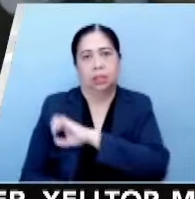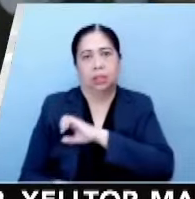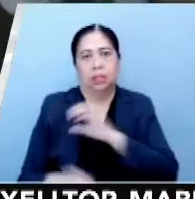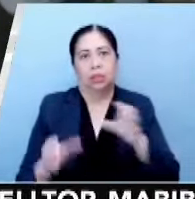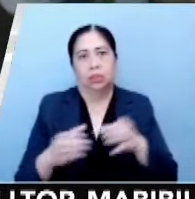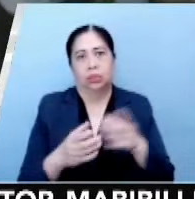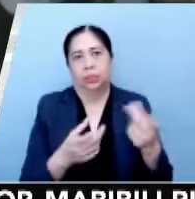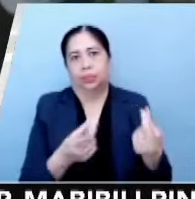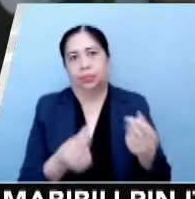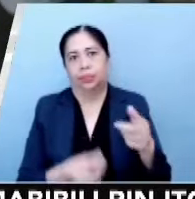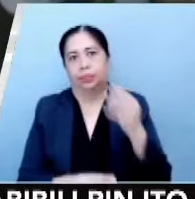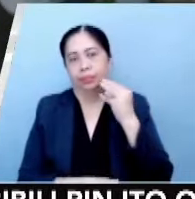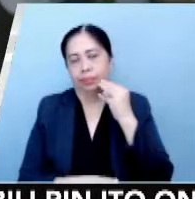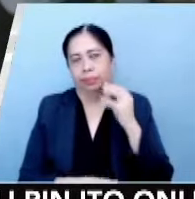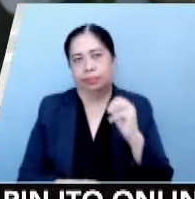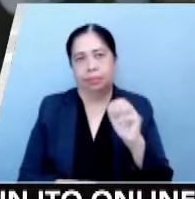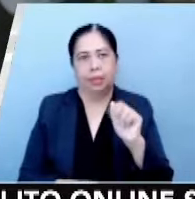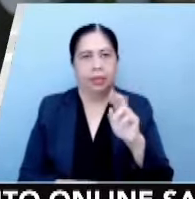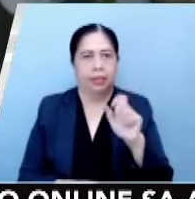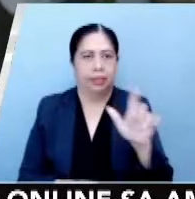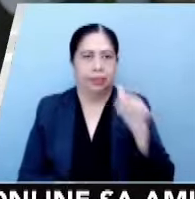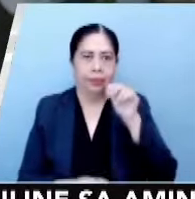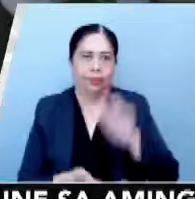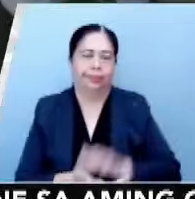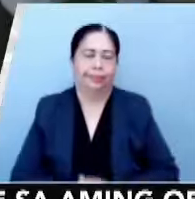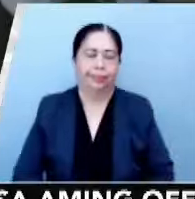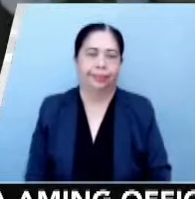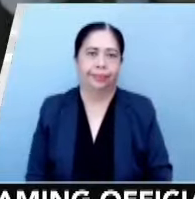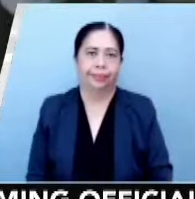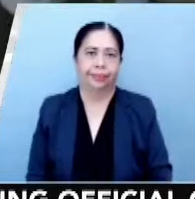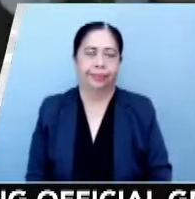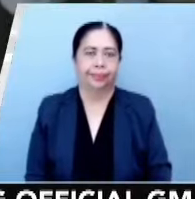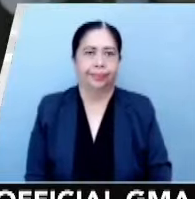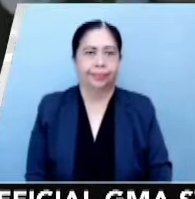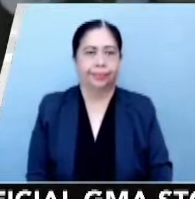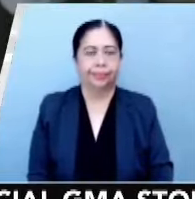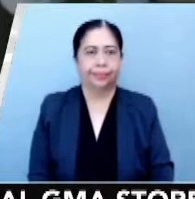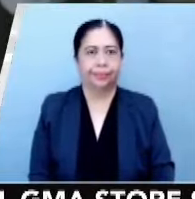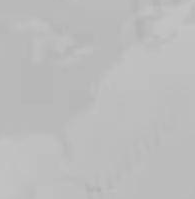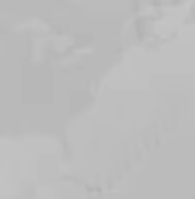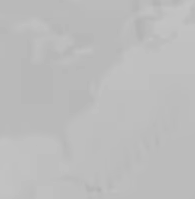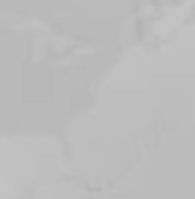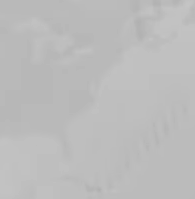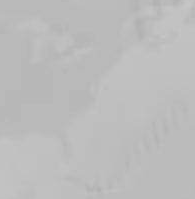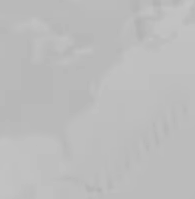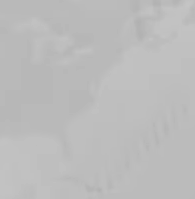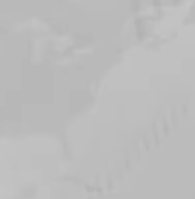Para sa GMA Integrated News, Mav Gonzalez, nakatutok, 24 oras.